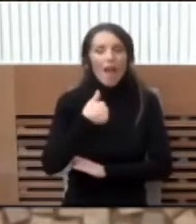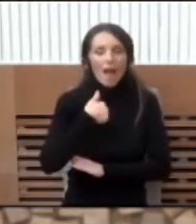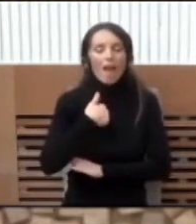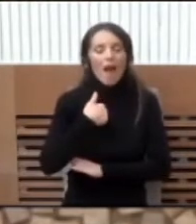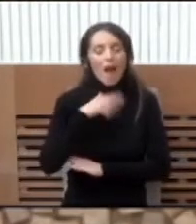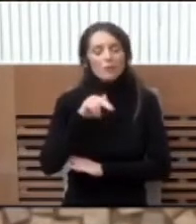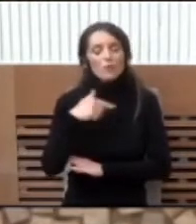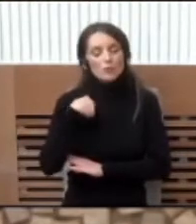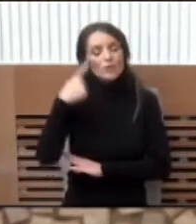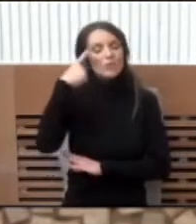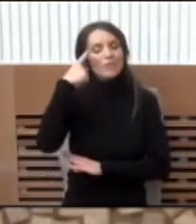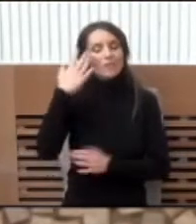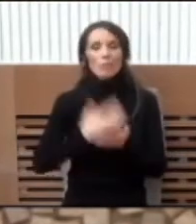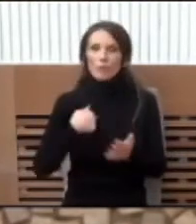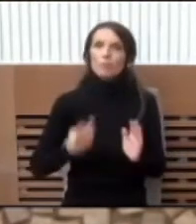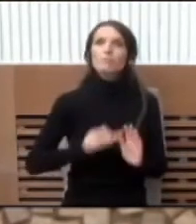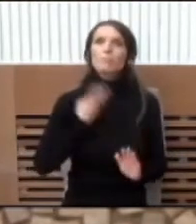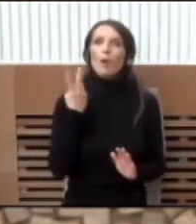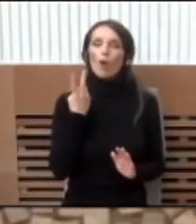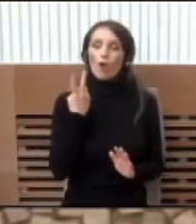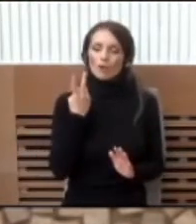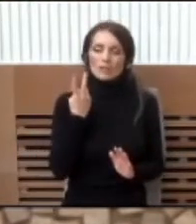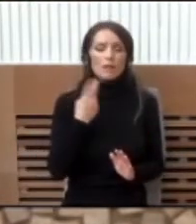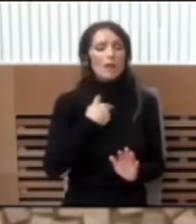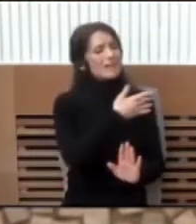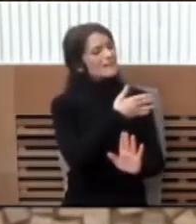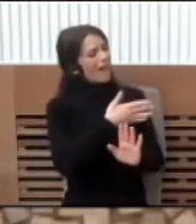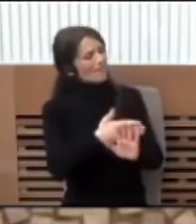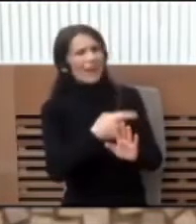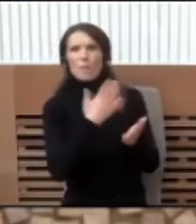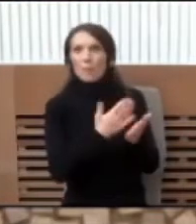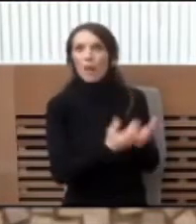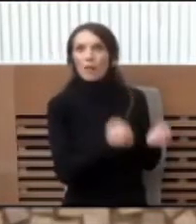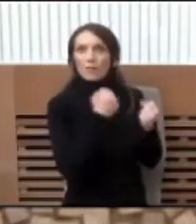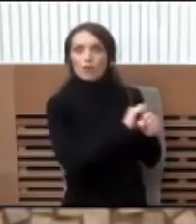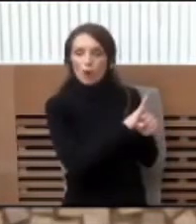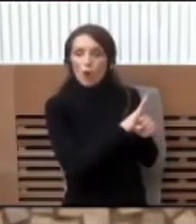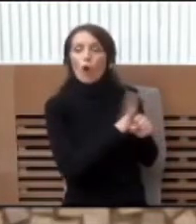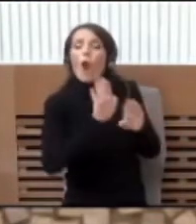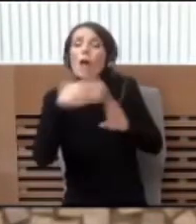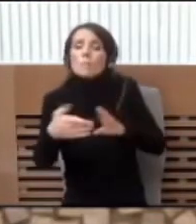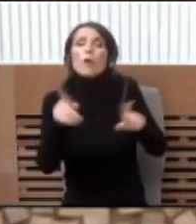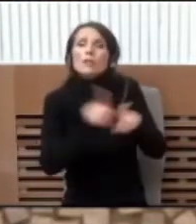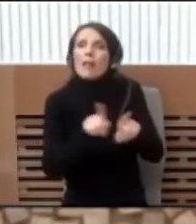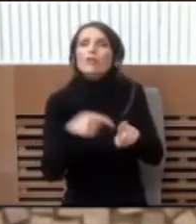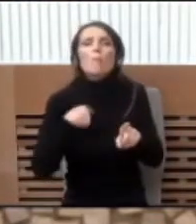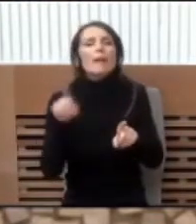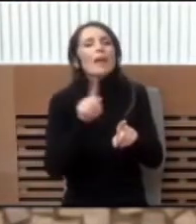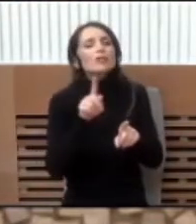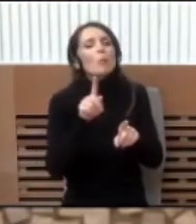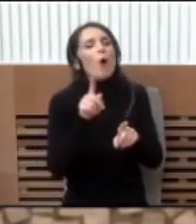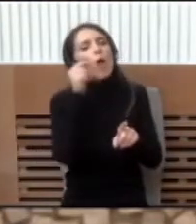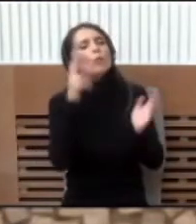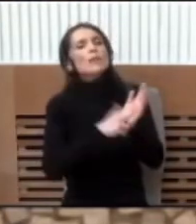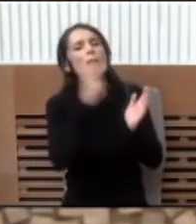te krize, a ni poslednje, nećemo suziti ni revidirati ni jedno od prava koja su naši građani uživali u vremenu pre